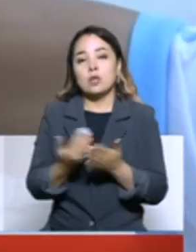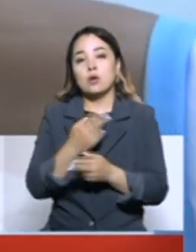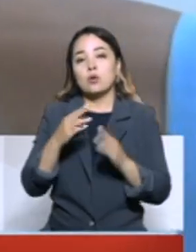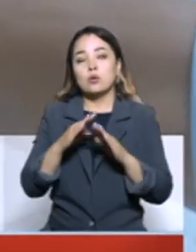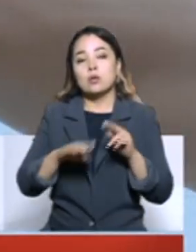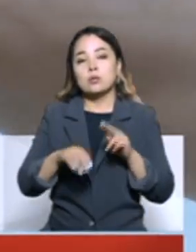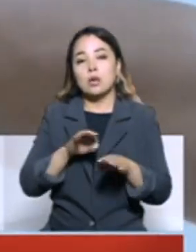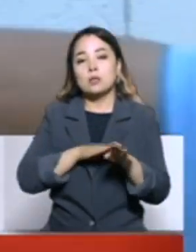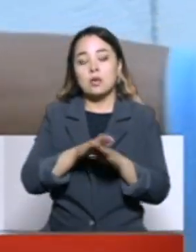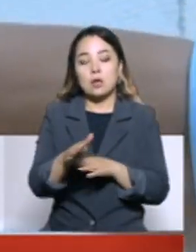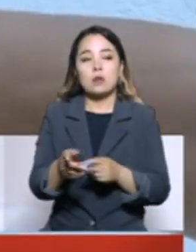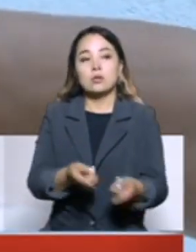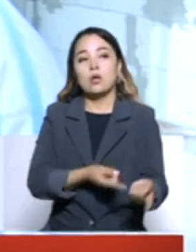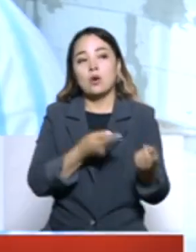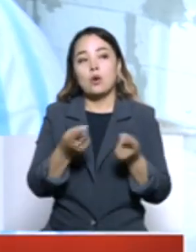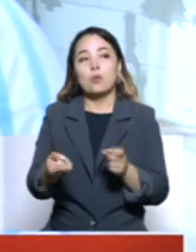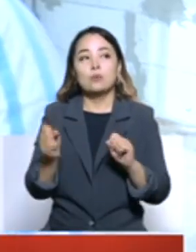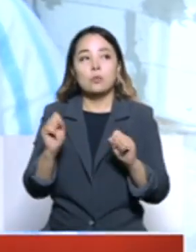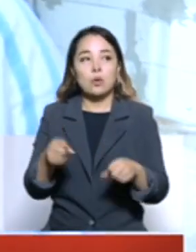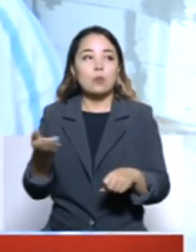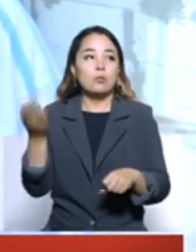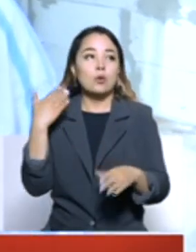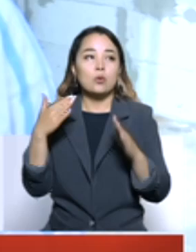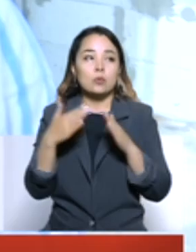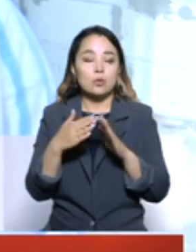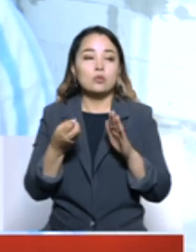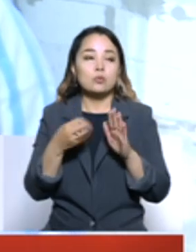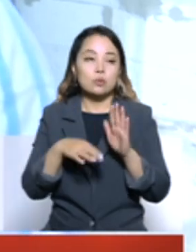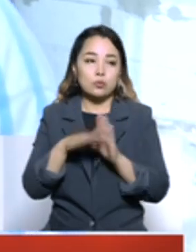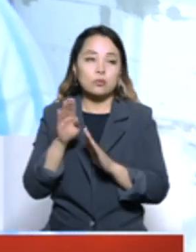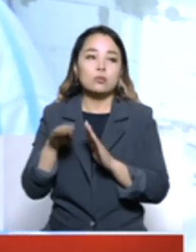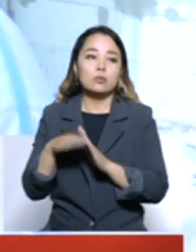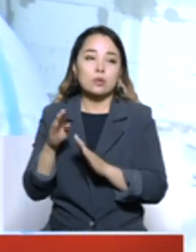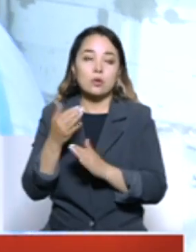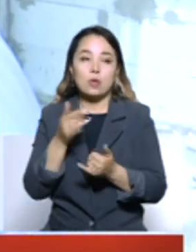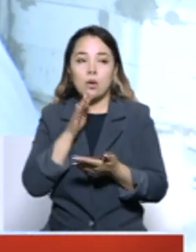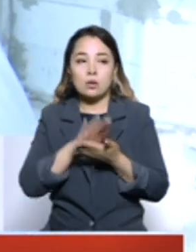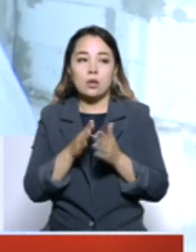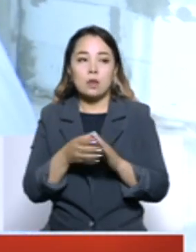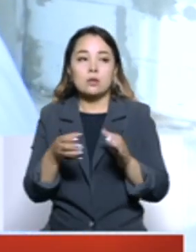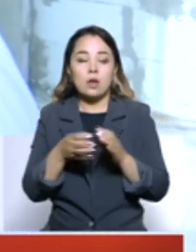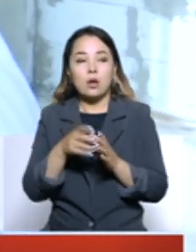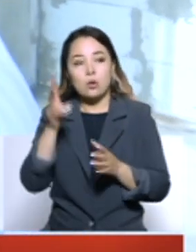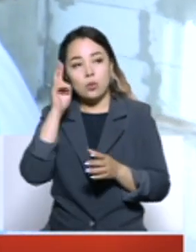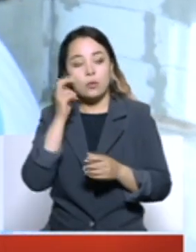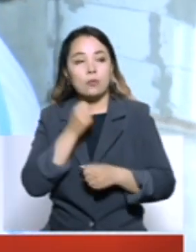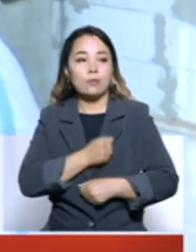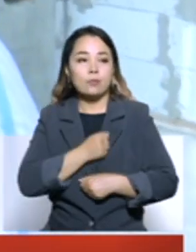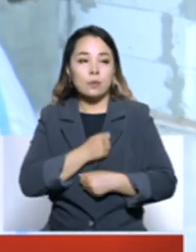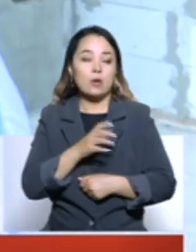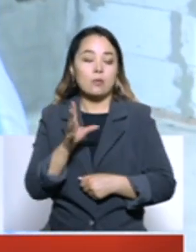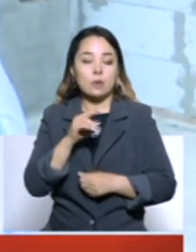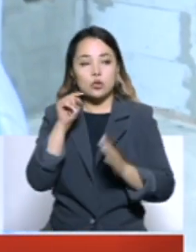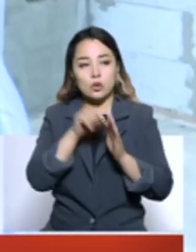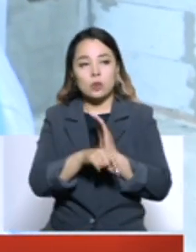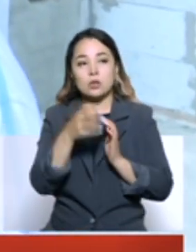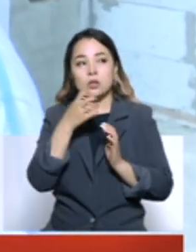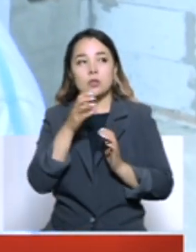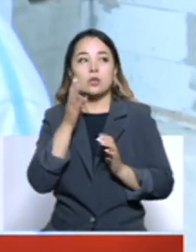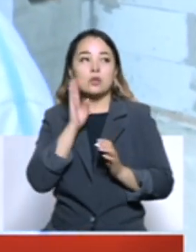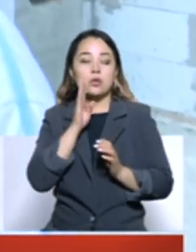салынып жатқан үйлерге қоныстанады. Бұрынғы үйге қарағанда кішкене заманауи туалет ваннасы бәрі ішінде, ыстық су, жылы